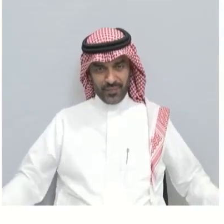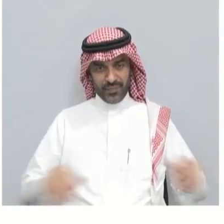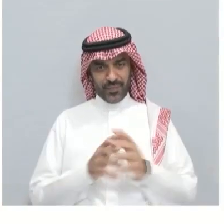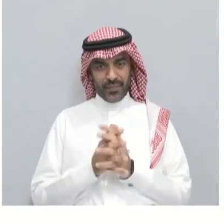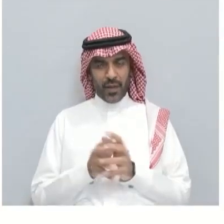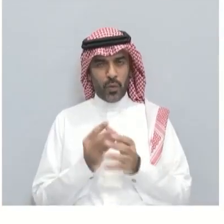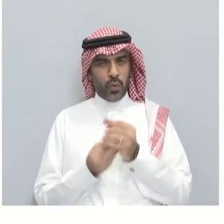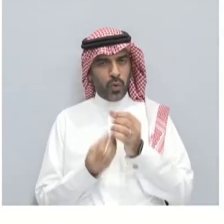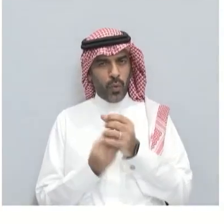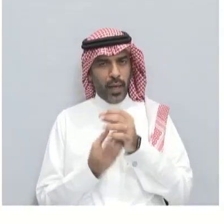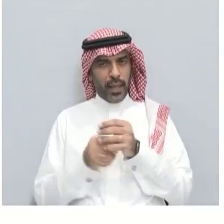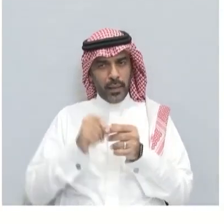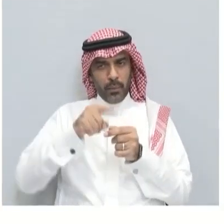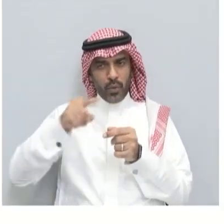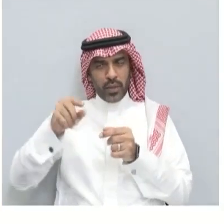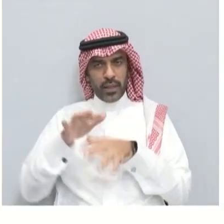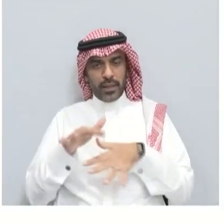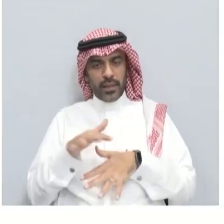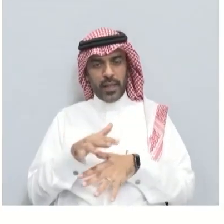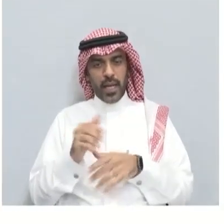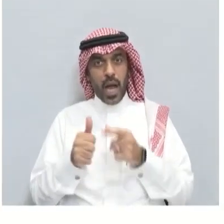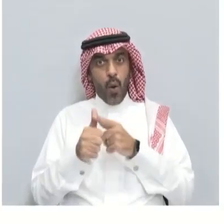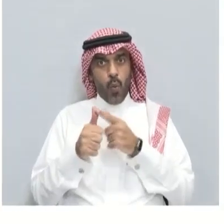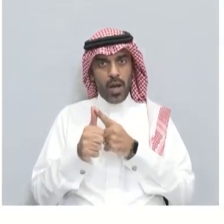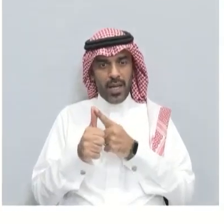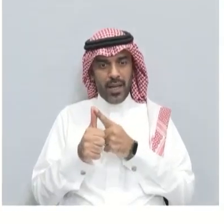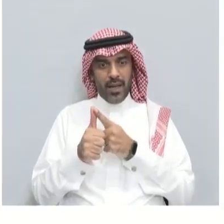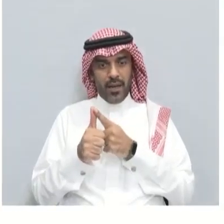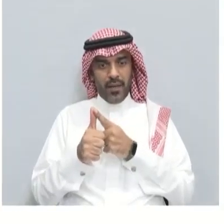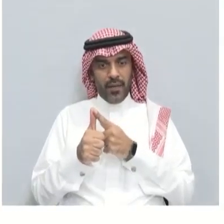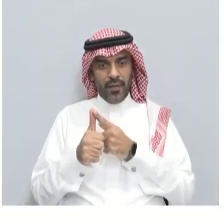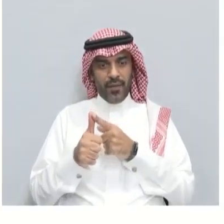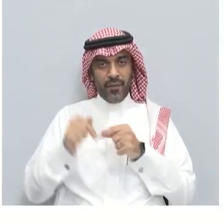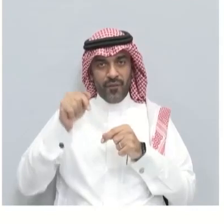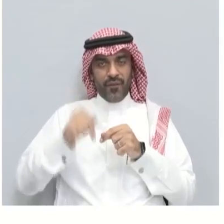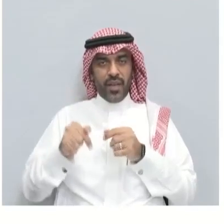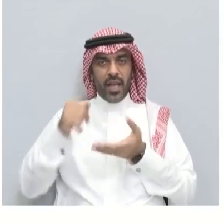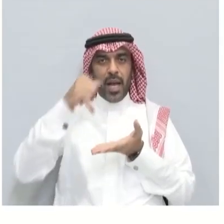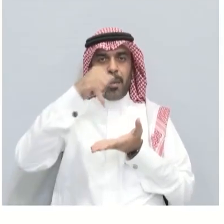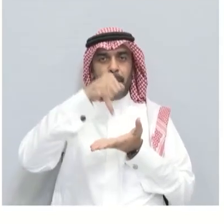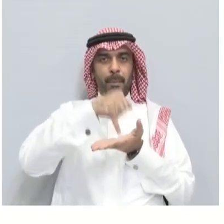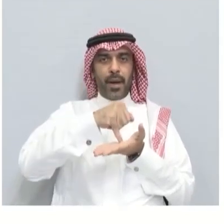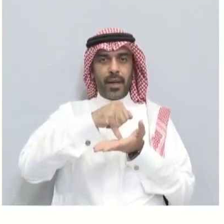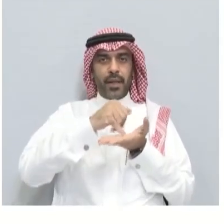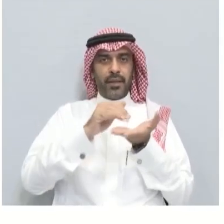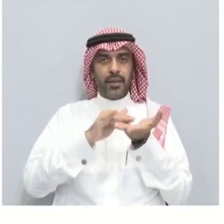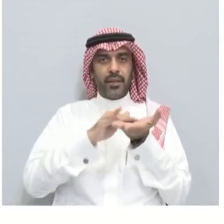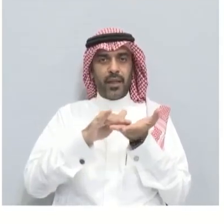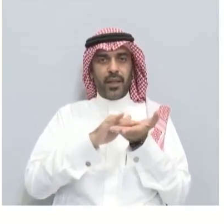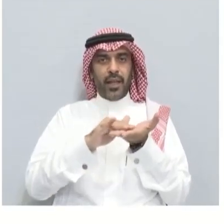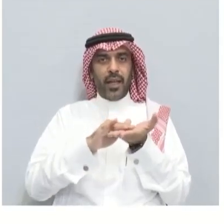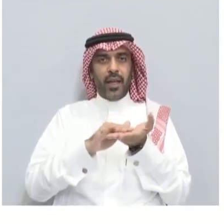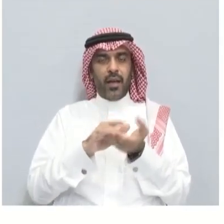تتولد الموجات الزلزاليه الاوليه في المركز السطحي للزلزال ما هو برايكم موجات جميعها